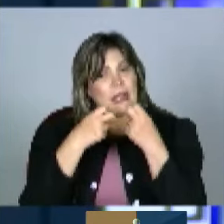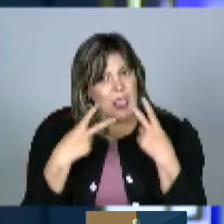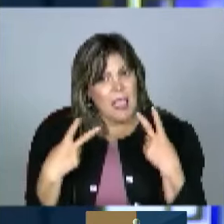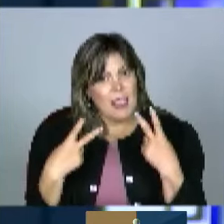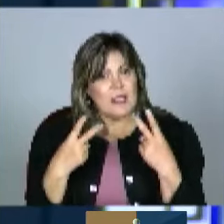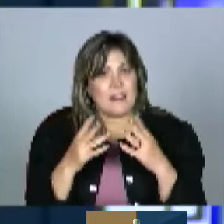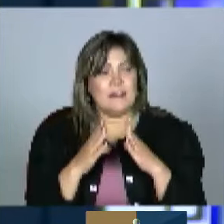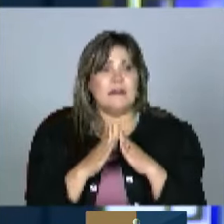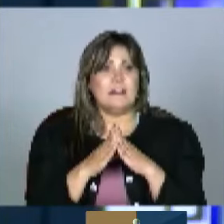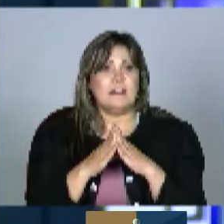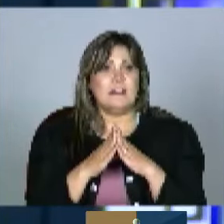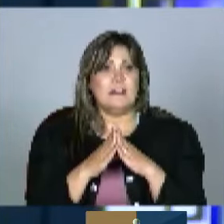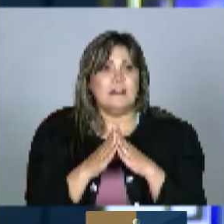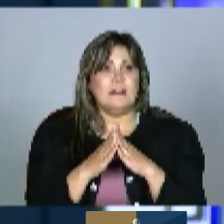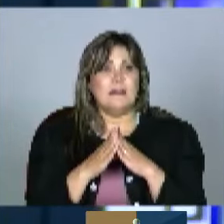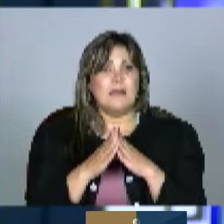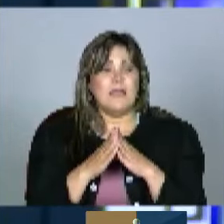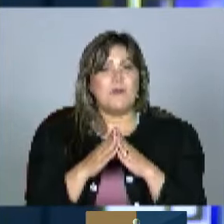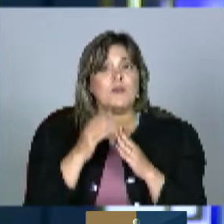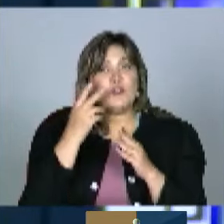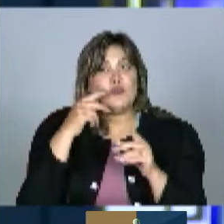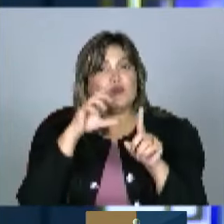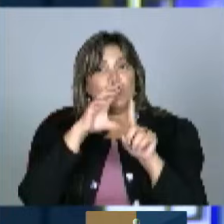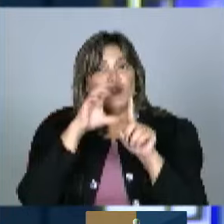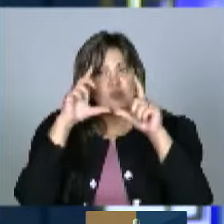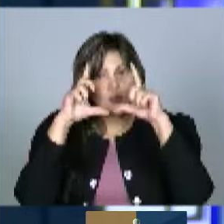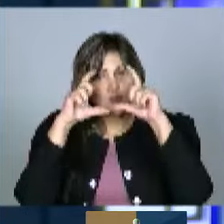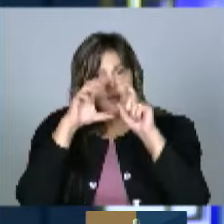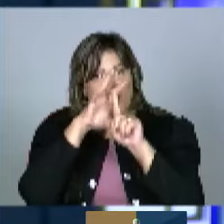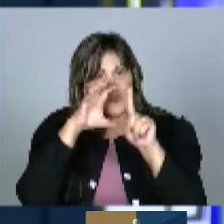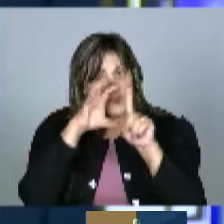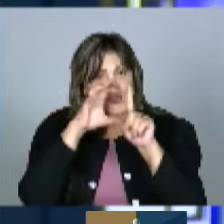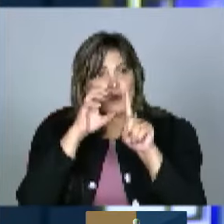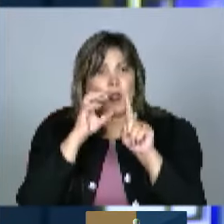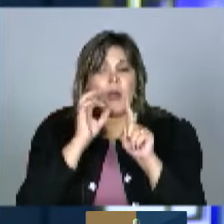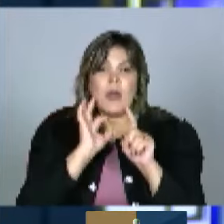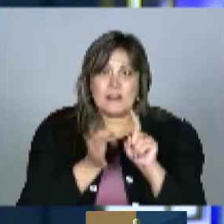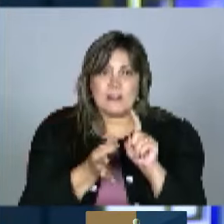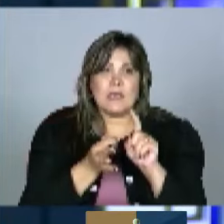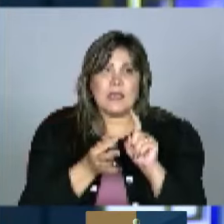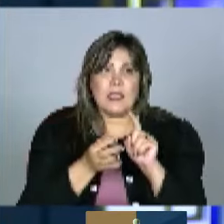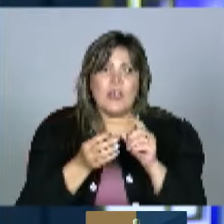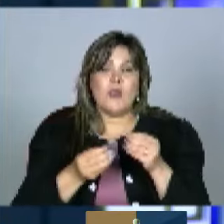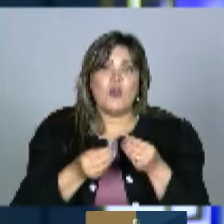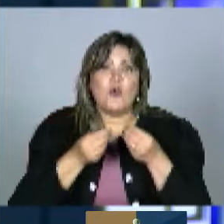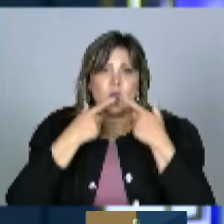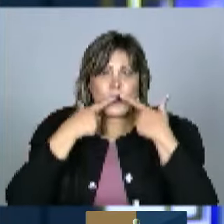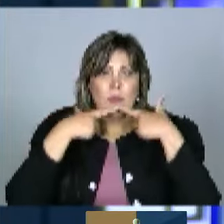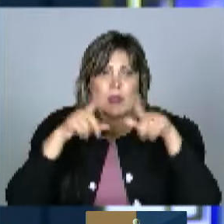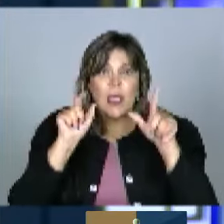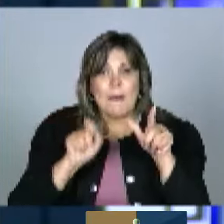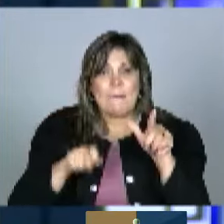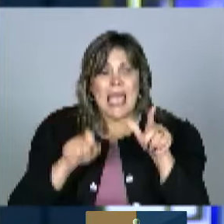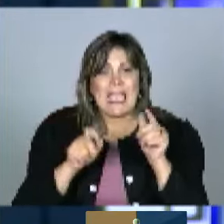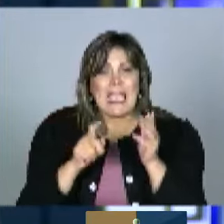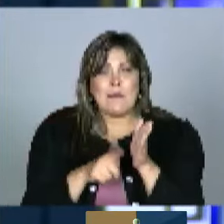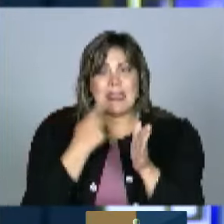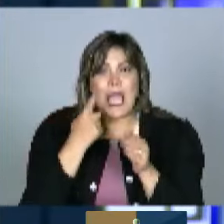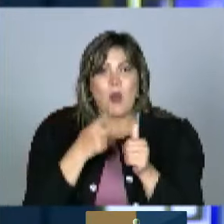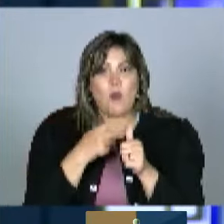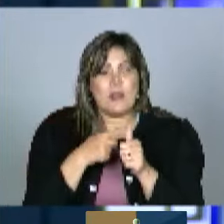نهائي بتحصلي على صوره رسميه من الحكم الاستئنافي وتقدميها امام محكمه اول درجه بتاخذي